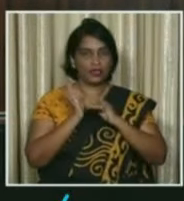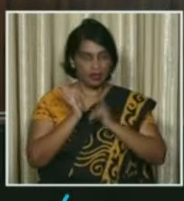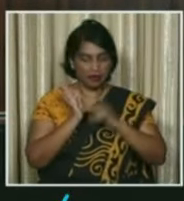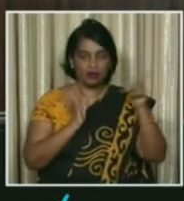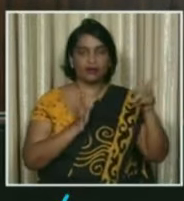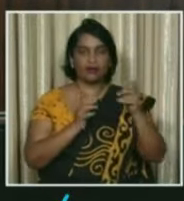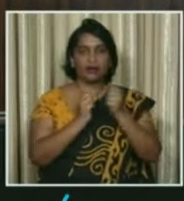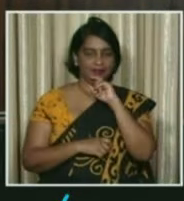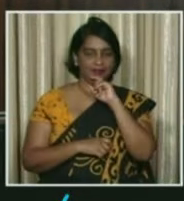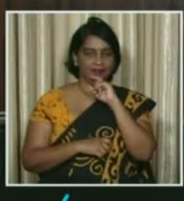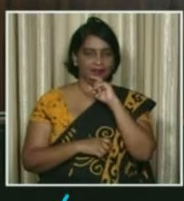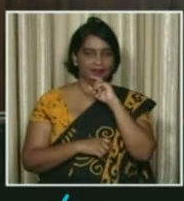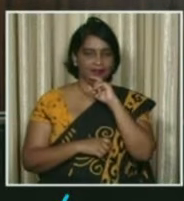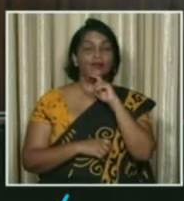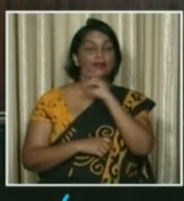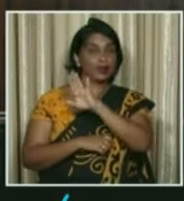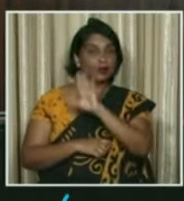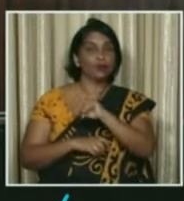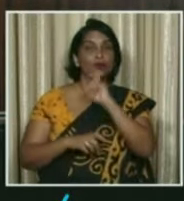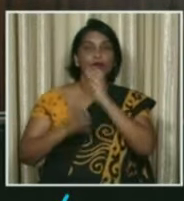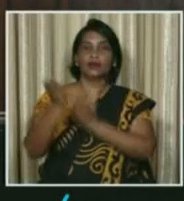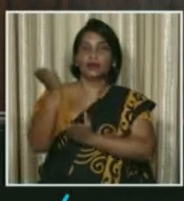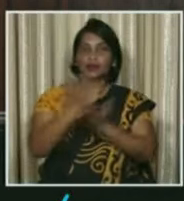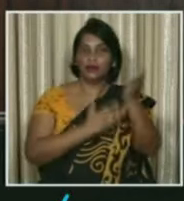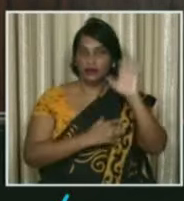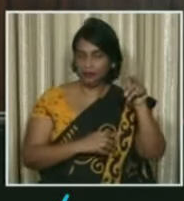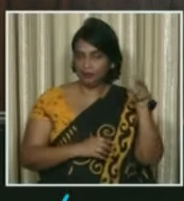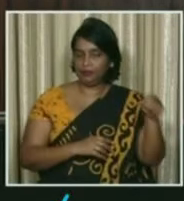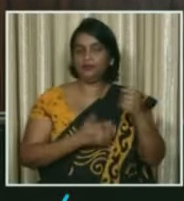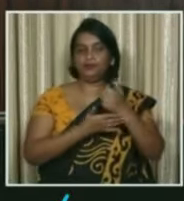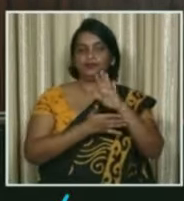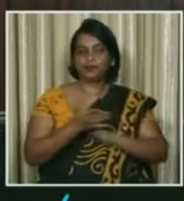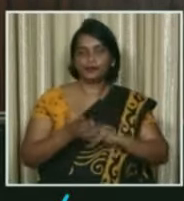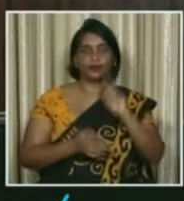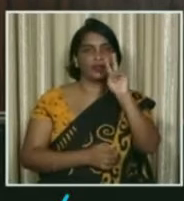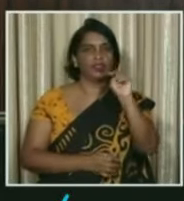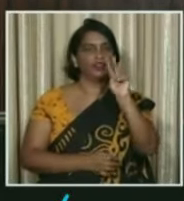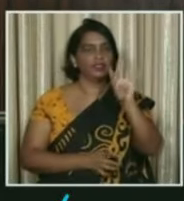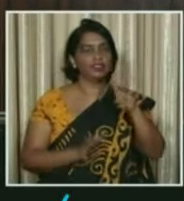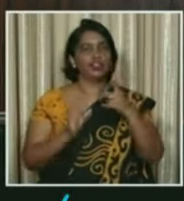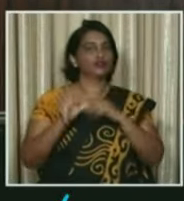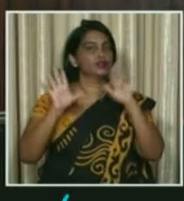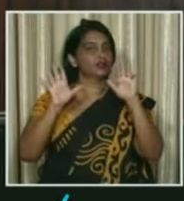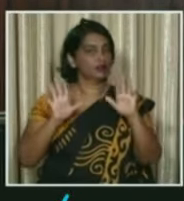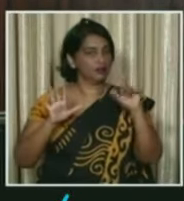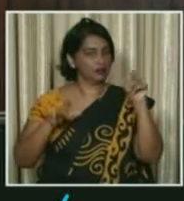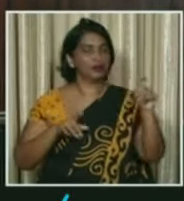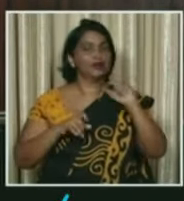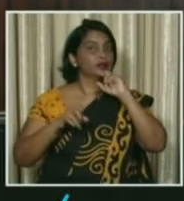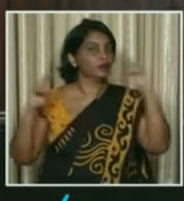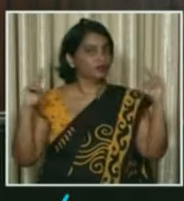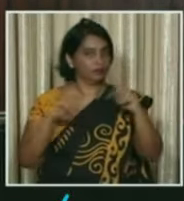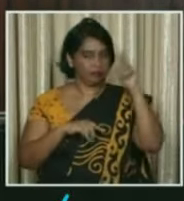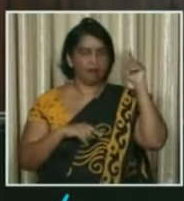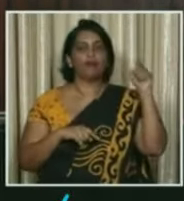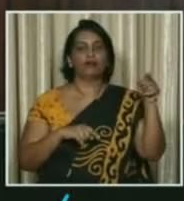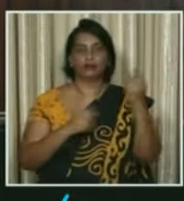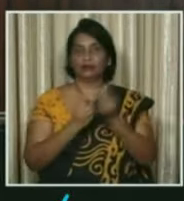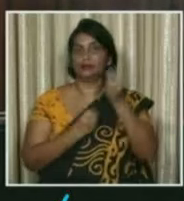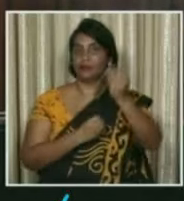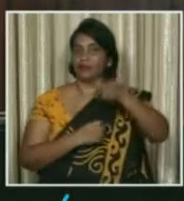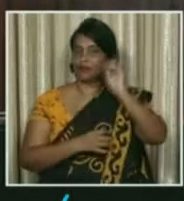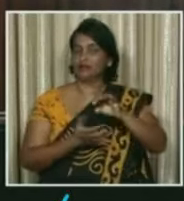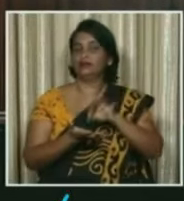පහ කිරීමට එරෙහිව උන් විසින් ශ්‍රේෂ්ඨාධිකරණයට ගොනු කරන ලද පෙත්සම් 2024 අගෝස්තු 9 වන දින ශ්‍රේෂ්ඨාධිකරණයේ විසින් දෙන ලද